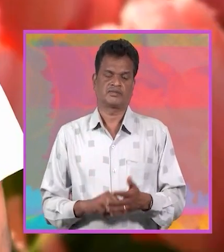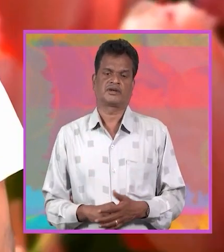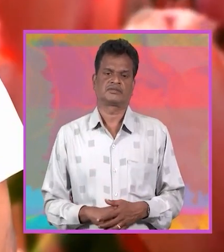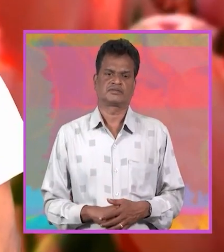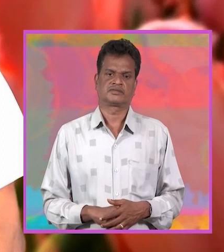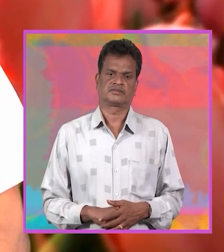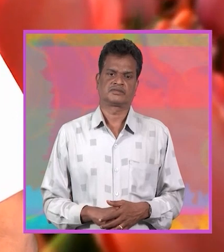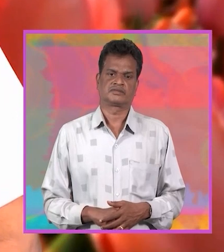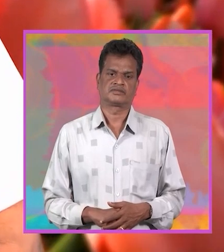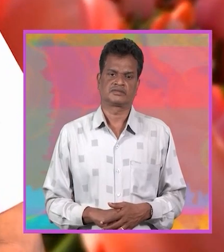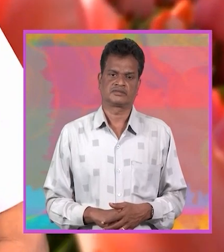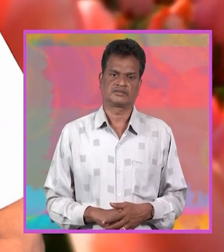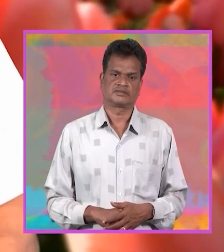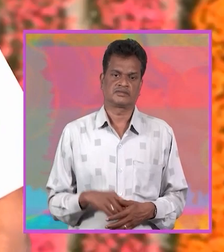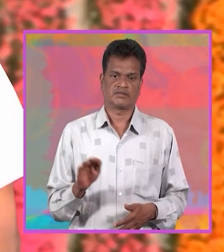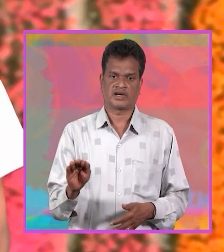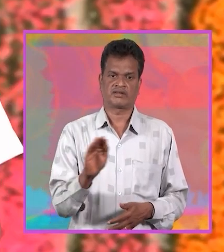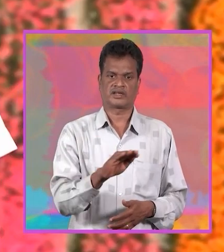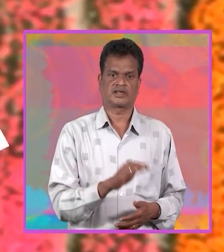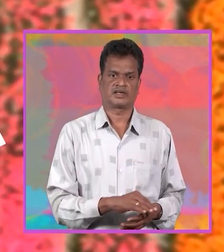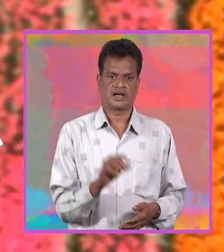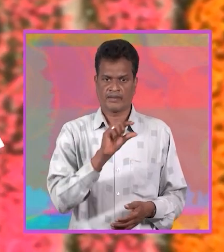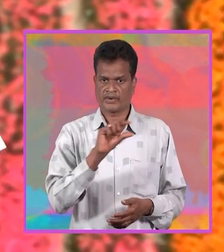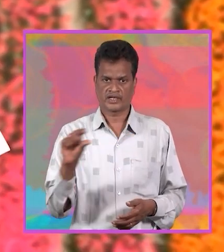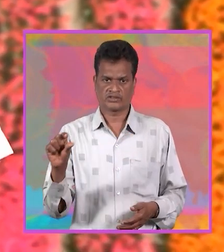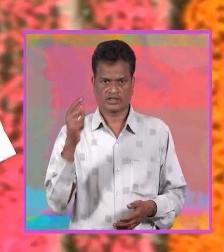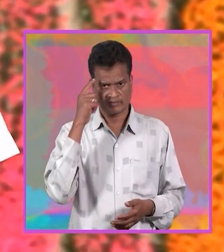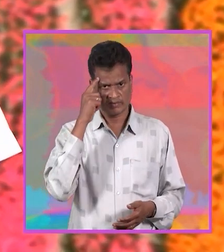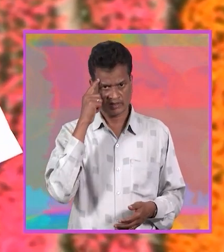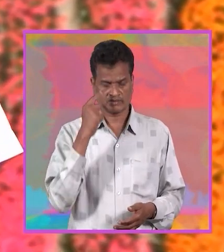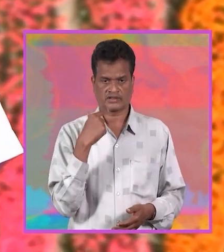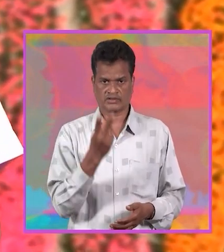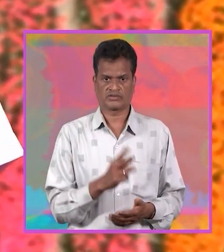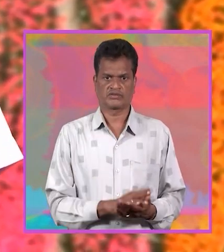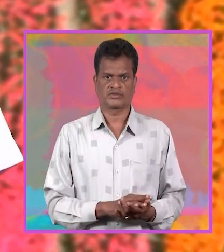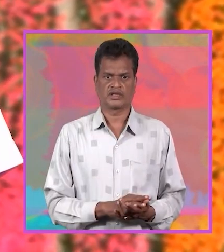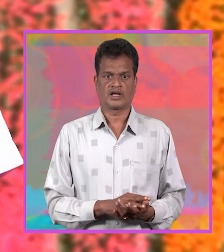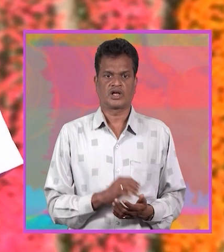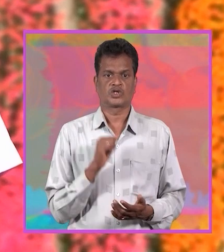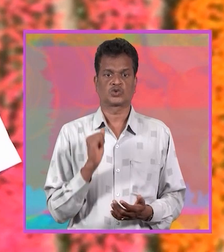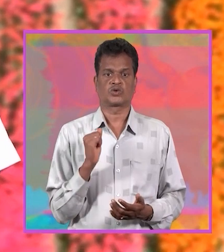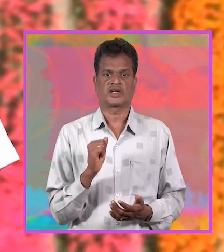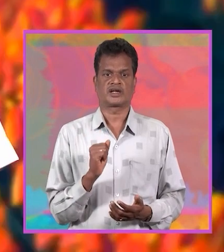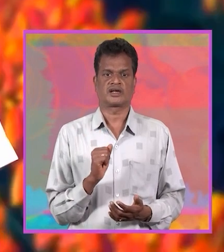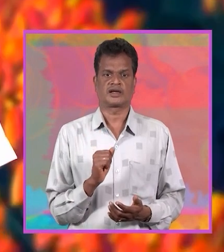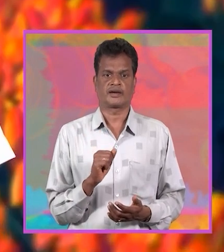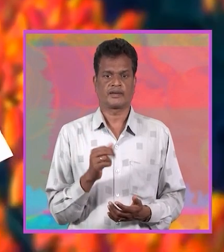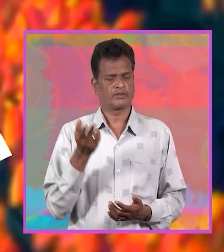இலக்கணமாம். மாணவர்களே, கயிற்சொல்லை பற்றி இப்போ பார்க்க இருக்கிறோம். சொல் என்றால் என்பதை பற்றி ஏற்கனவே